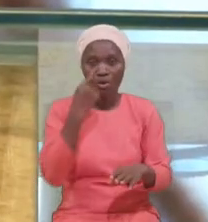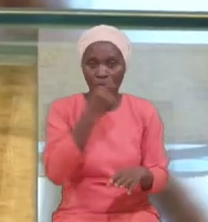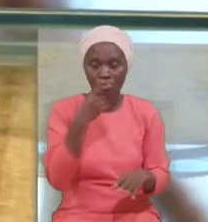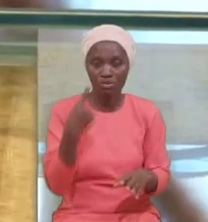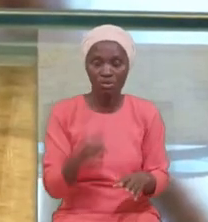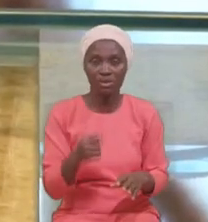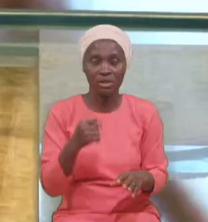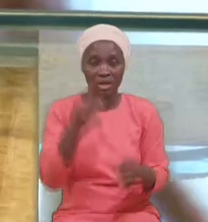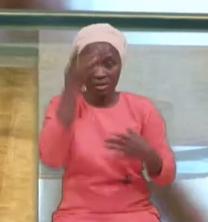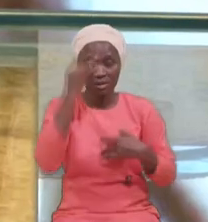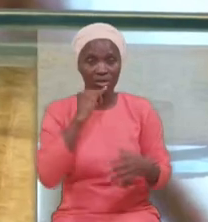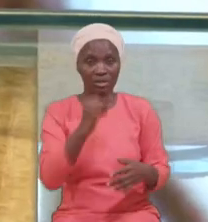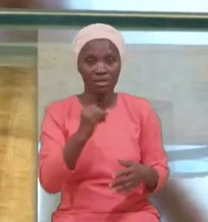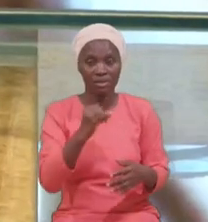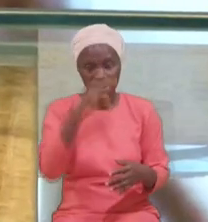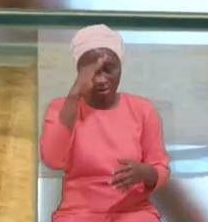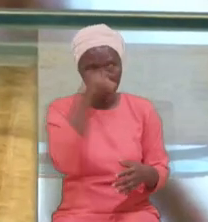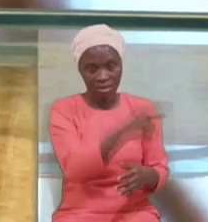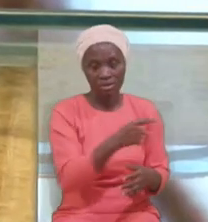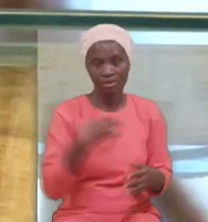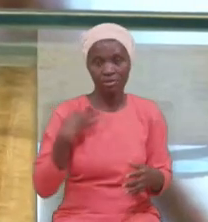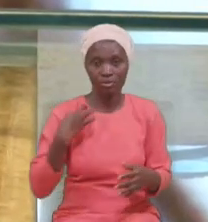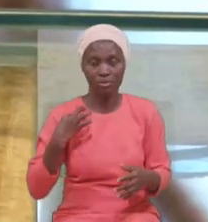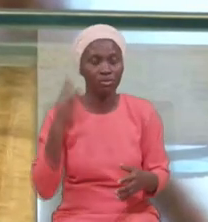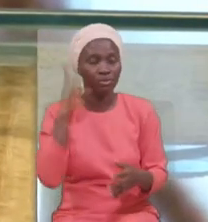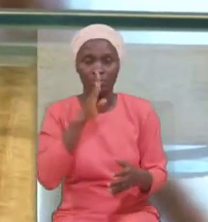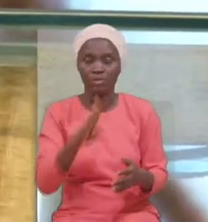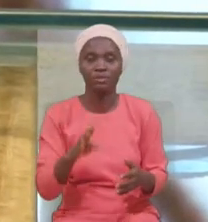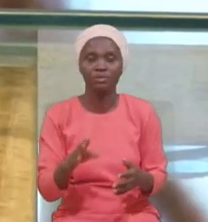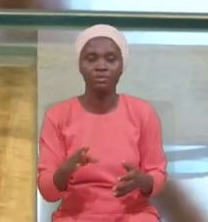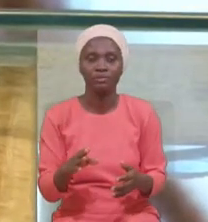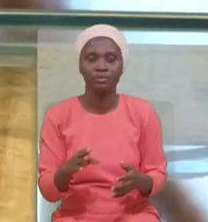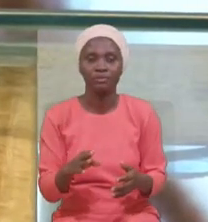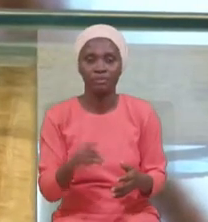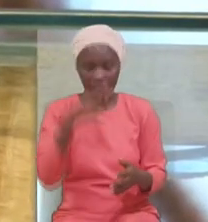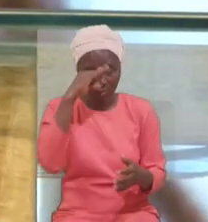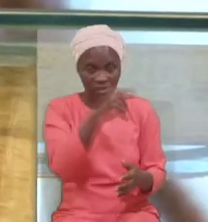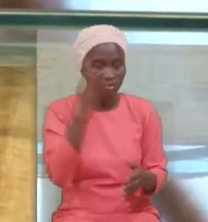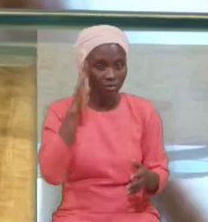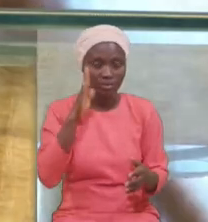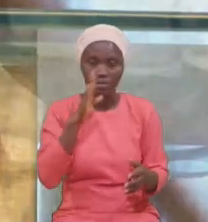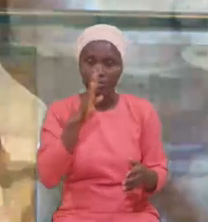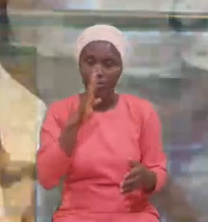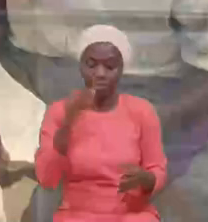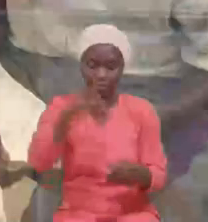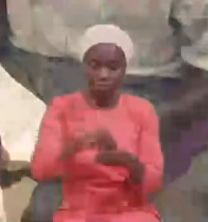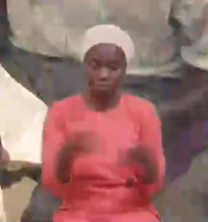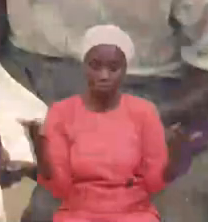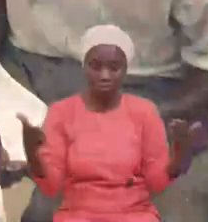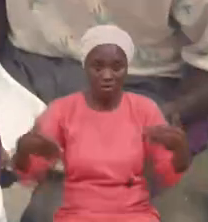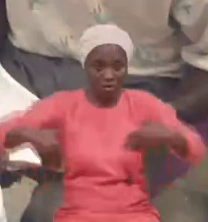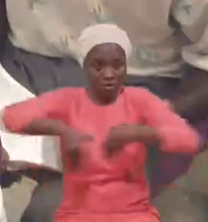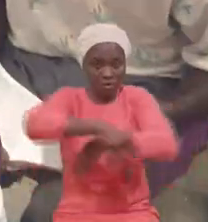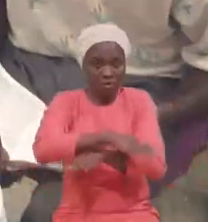portera ses vêtements déchirés et aura la tête nue. Il se couvrira la barbe